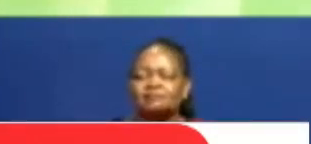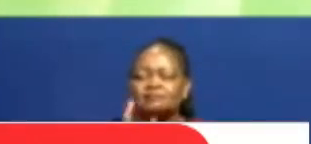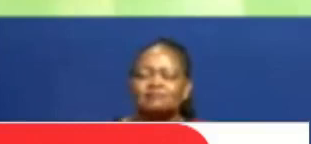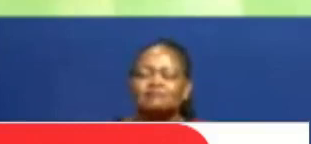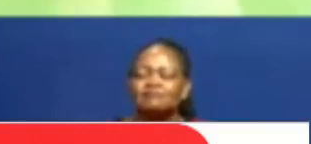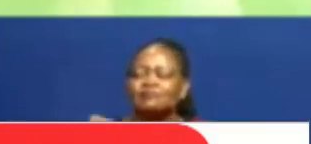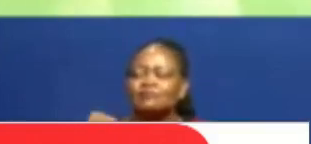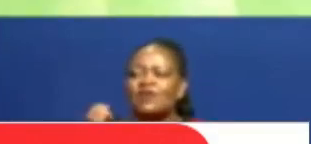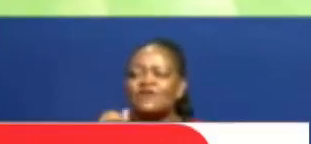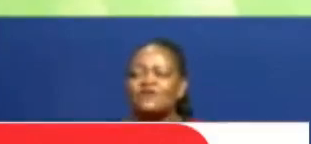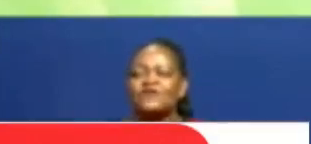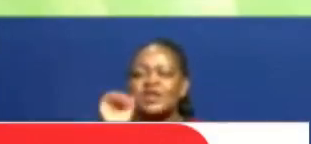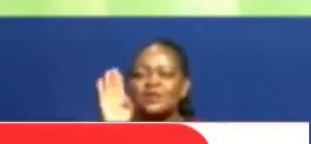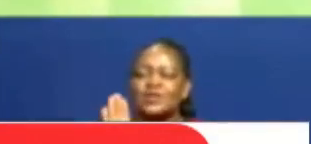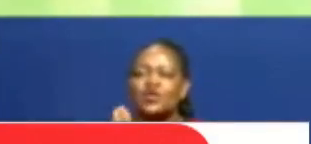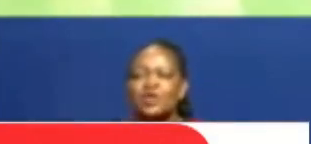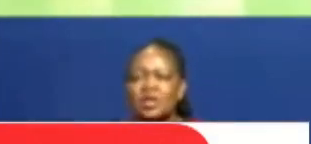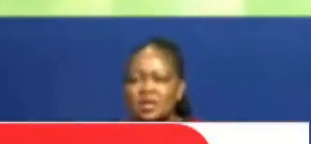bilioni 15